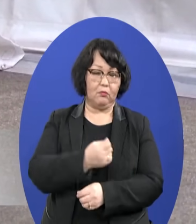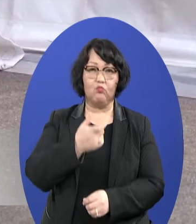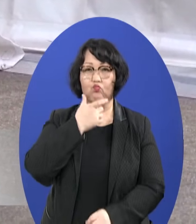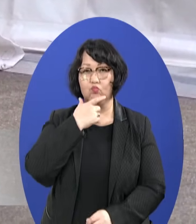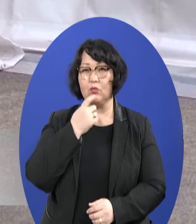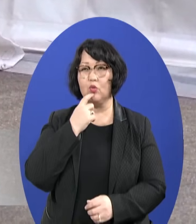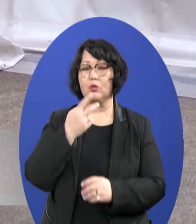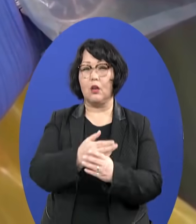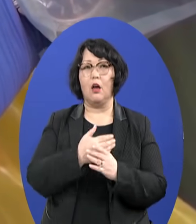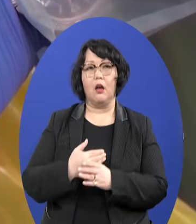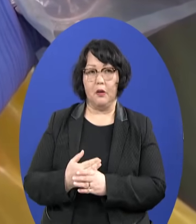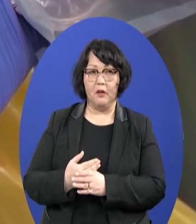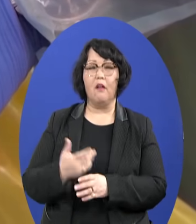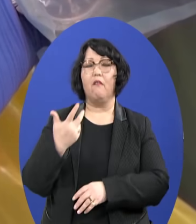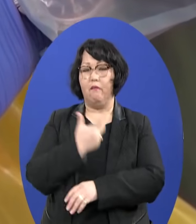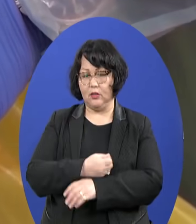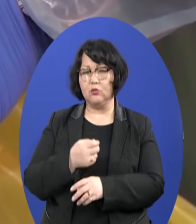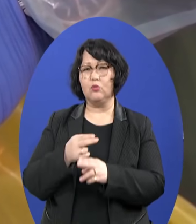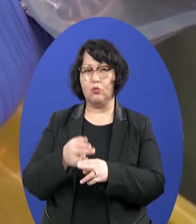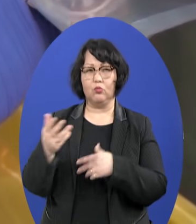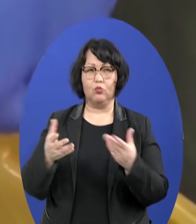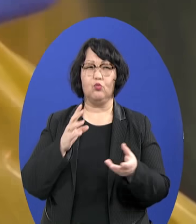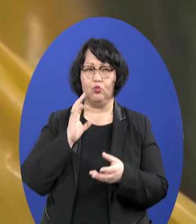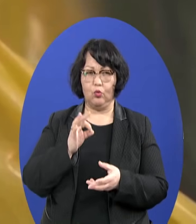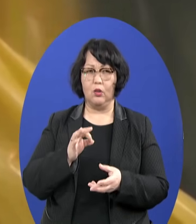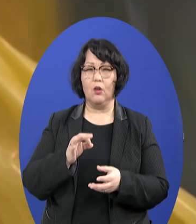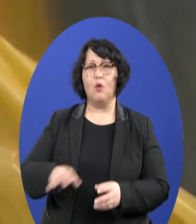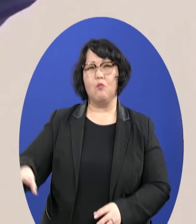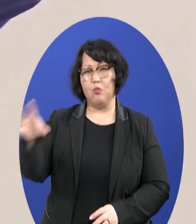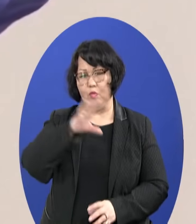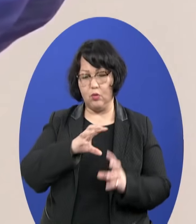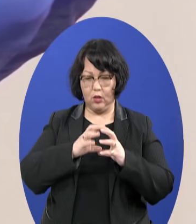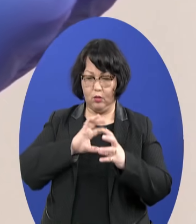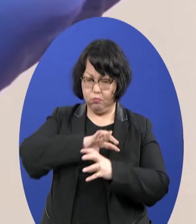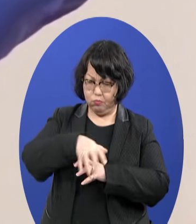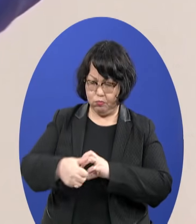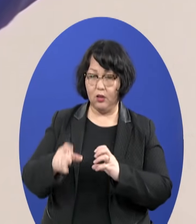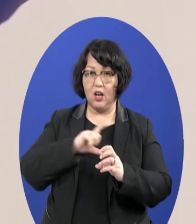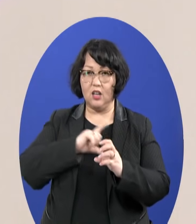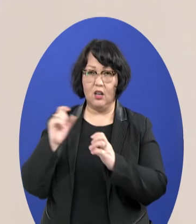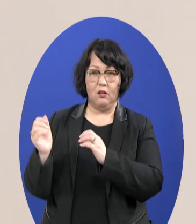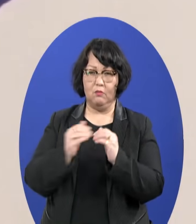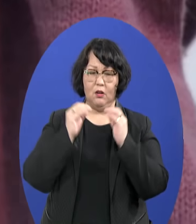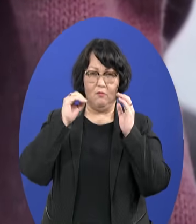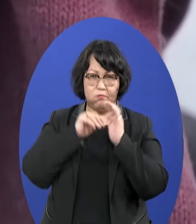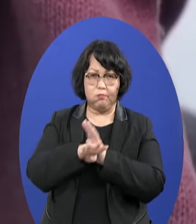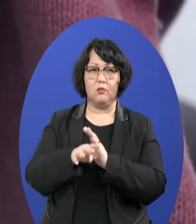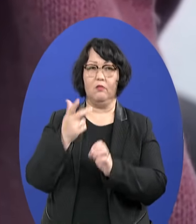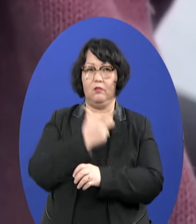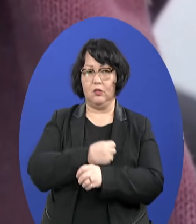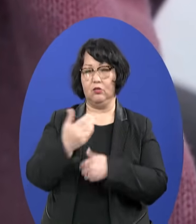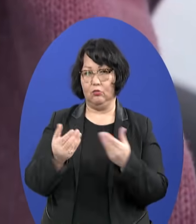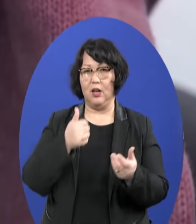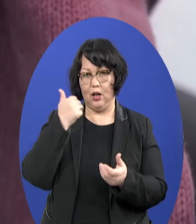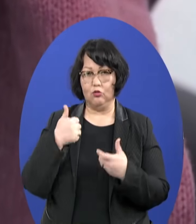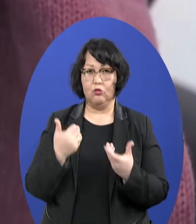дийлэхэд вакцин туслах хэдиж дэлхийн хүн амдаа тэдгэрийг тэгш хүртээх боломжоор хангаж өгөх шаардлагатай байгааг дахин сануллаа. За